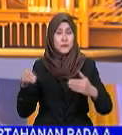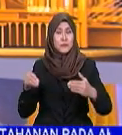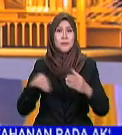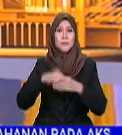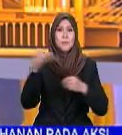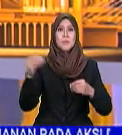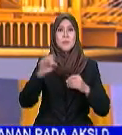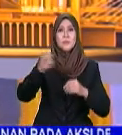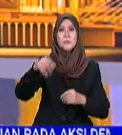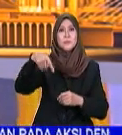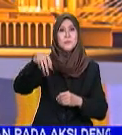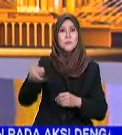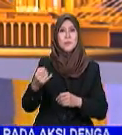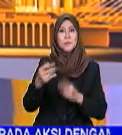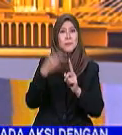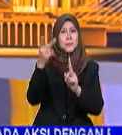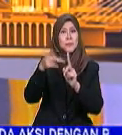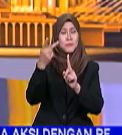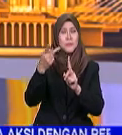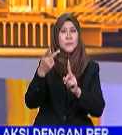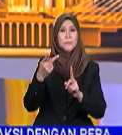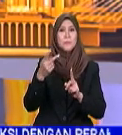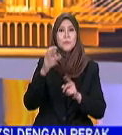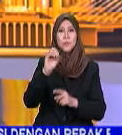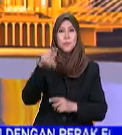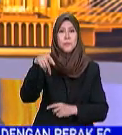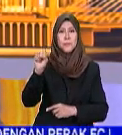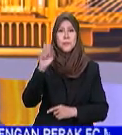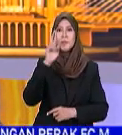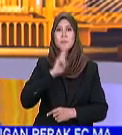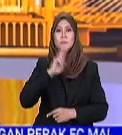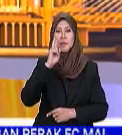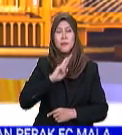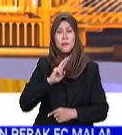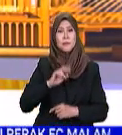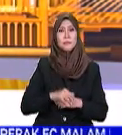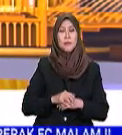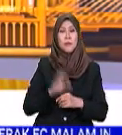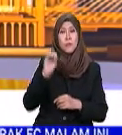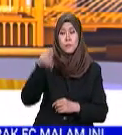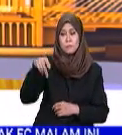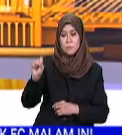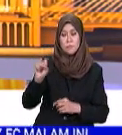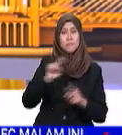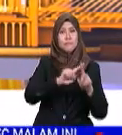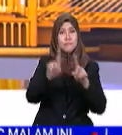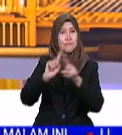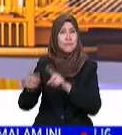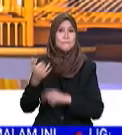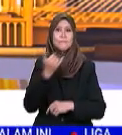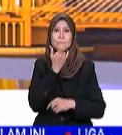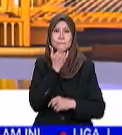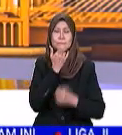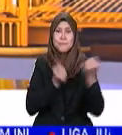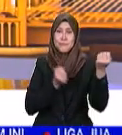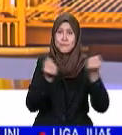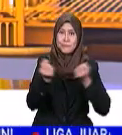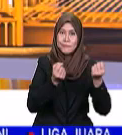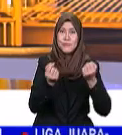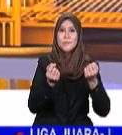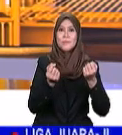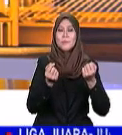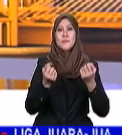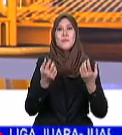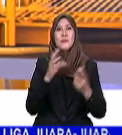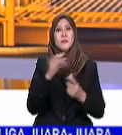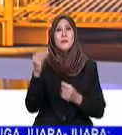Jabatan Pengangkutan Jalan JPJ Pulau Pinang berusi ops merah. Ops tersebut menumpukan kepada pelbagai kesalahan jalan raya antara